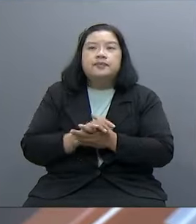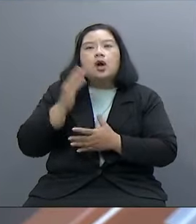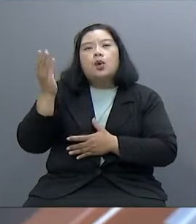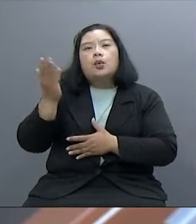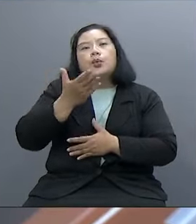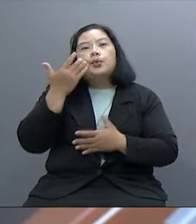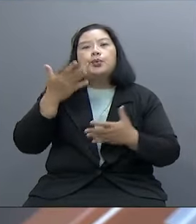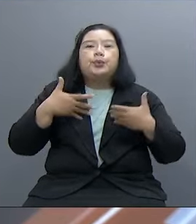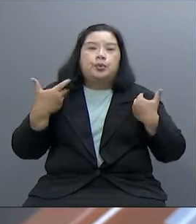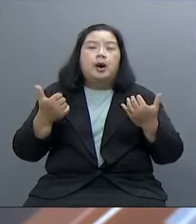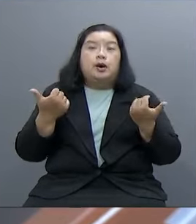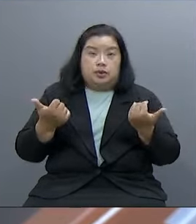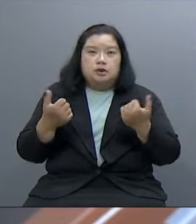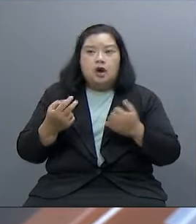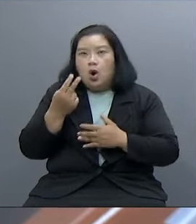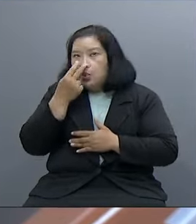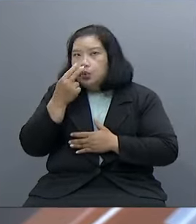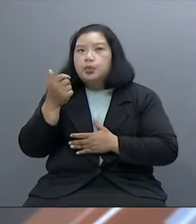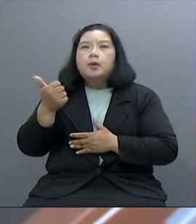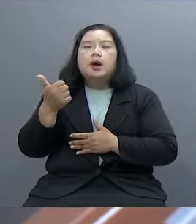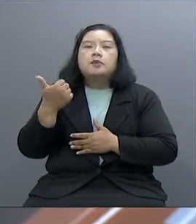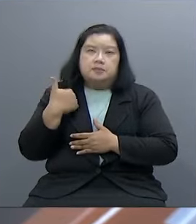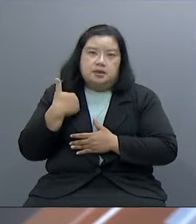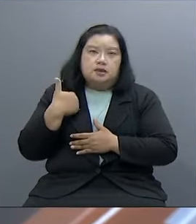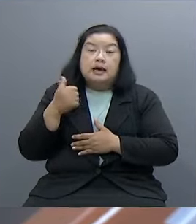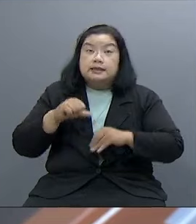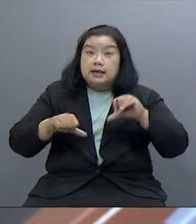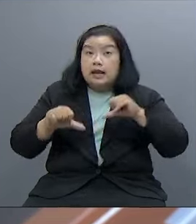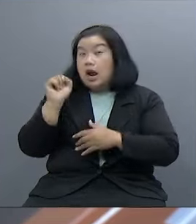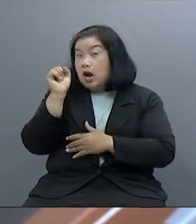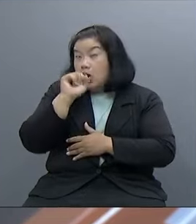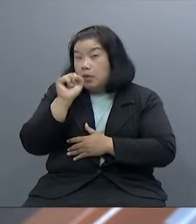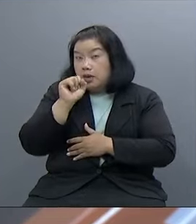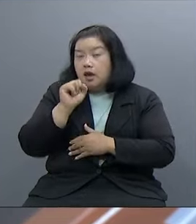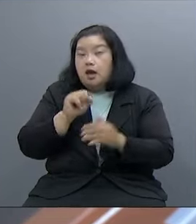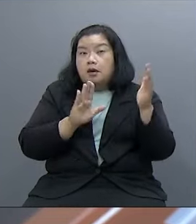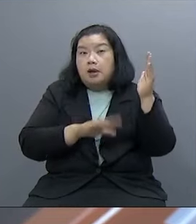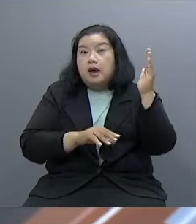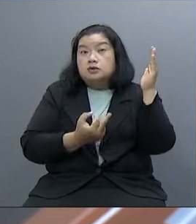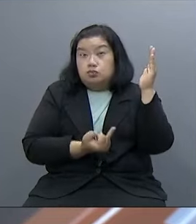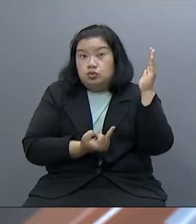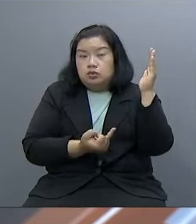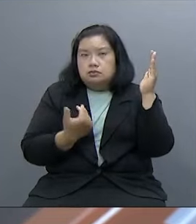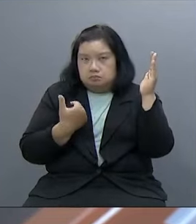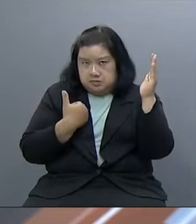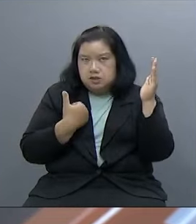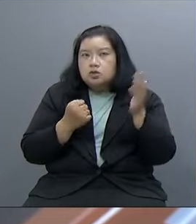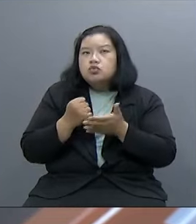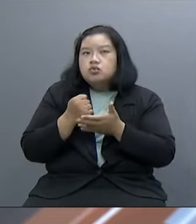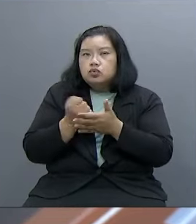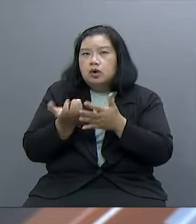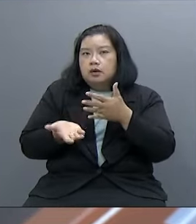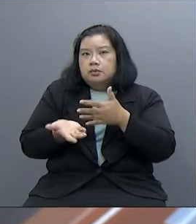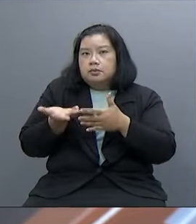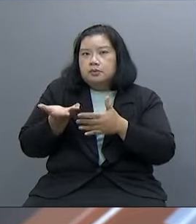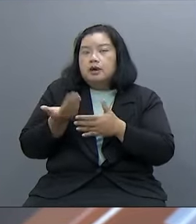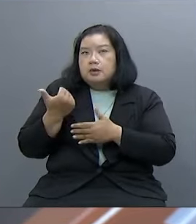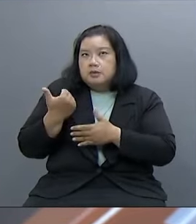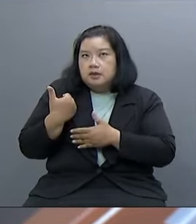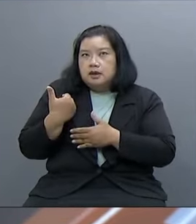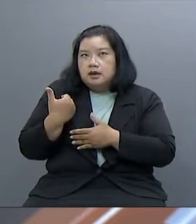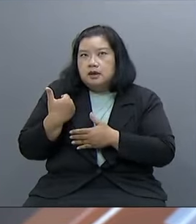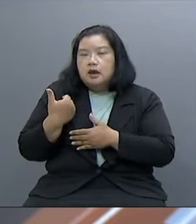พาคุณผู้ชมไปดูเบื้องหลังงานแสดงคอนเสิร์ตสมุยเซาท์เวฟค่ะยกระดับเกาะนะคะให้เป็นเกาะถิ่นให้